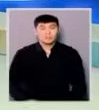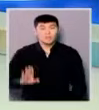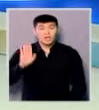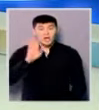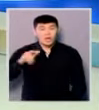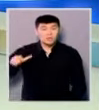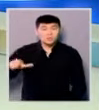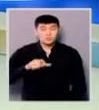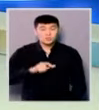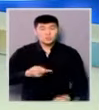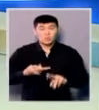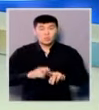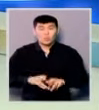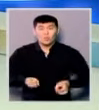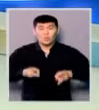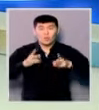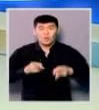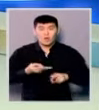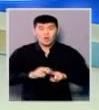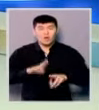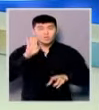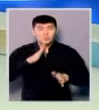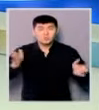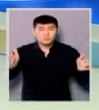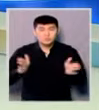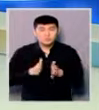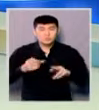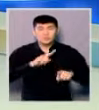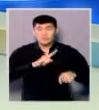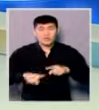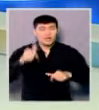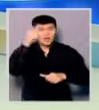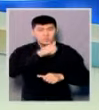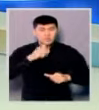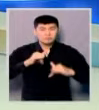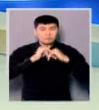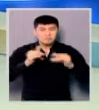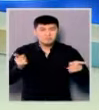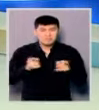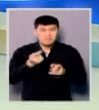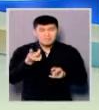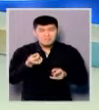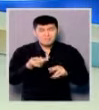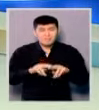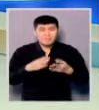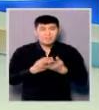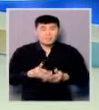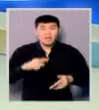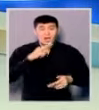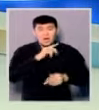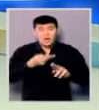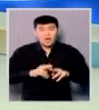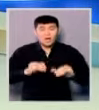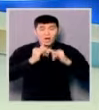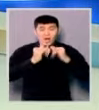Жайық өзені жойылып кетуі мүмкін. Өзен суының тартылу жылдамдығы жыл сайын артып келеді. Бұл жағдай өңірдің әлеуметтік